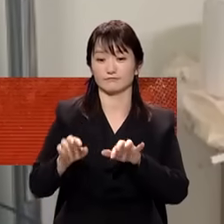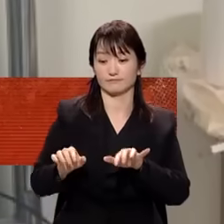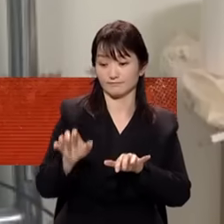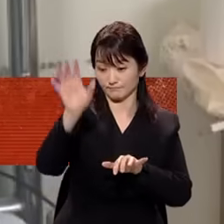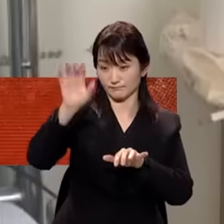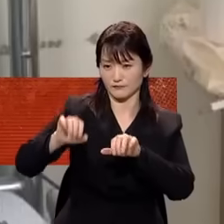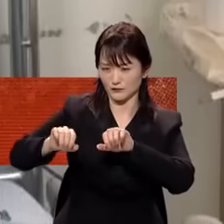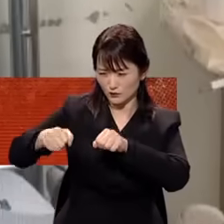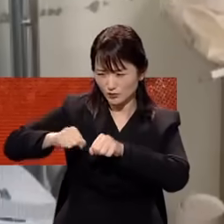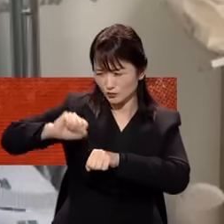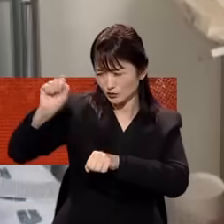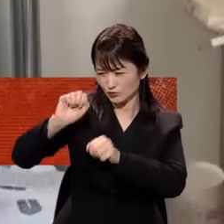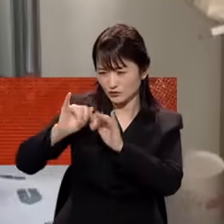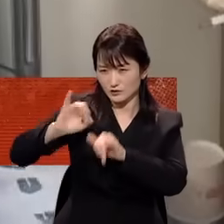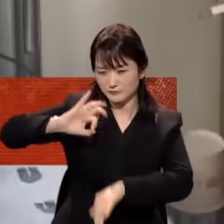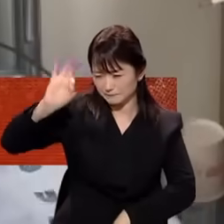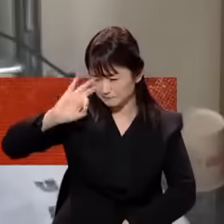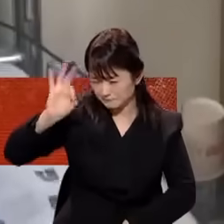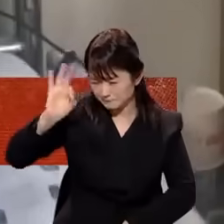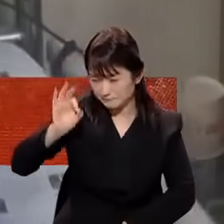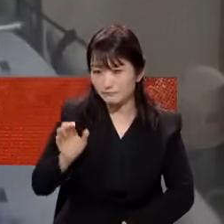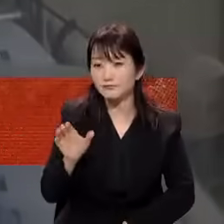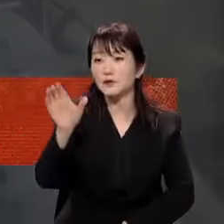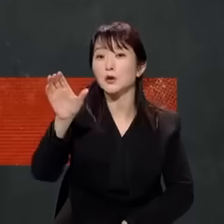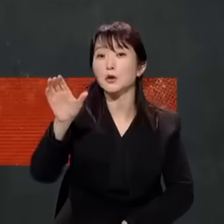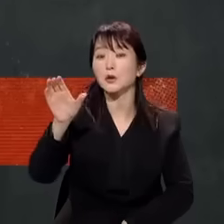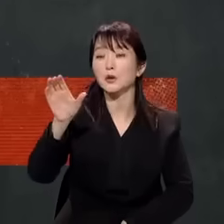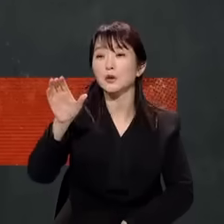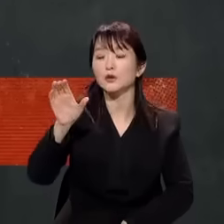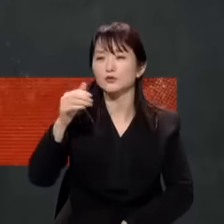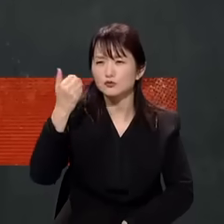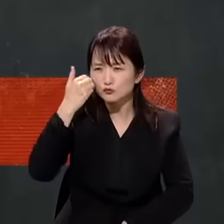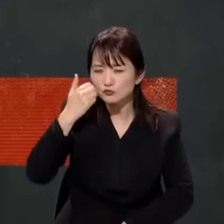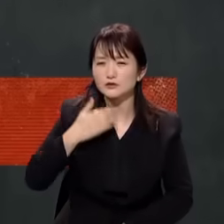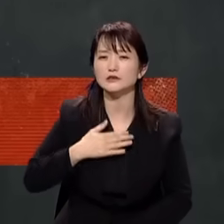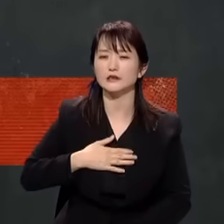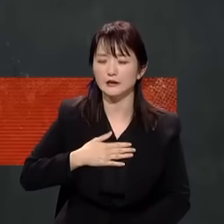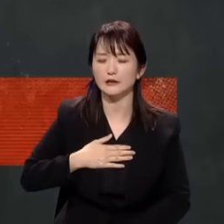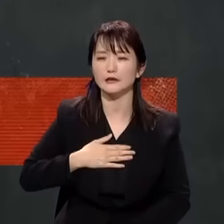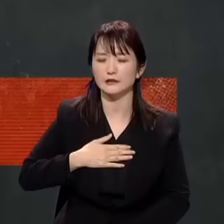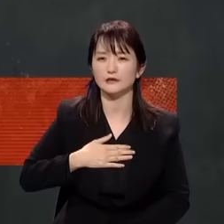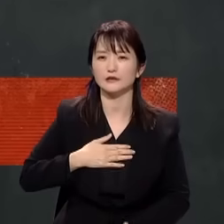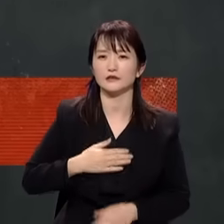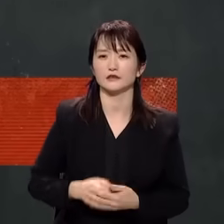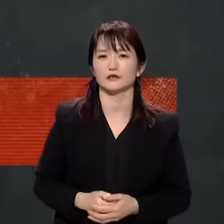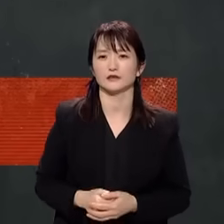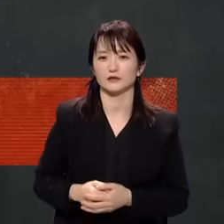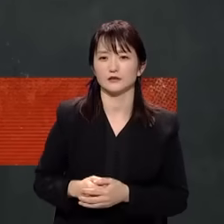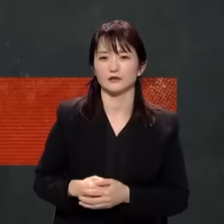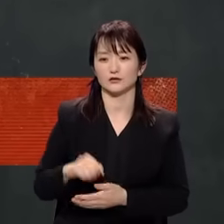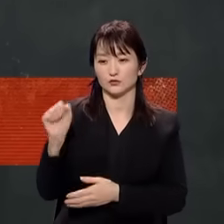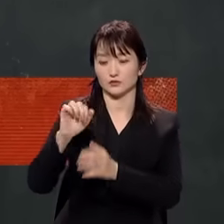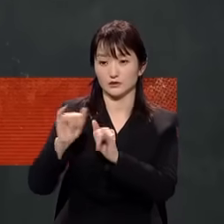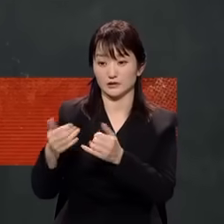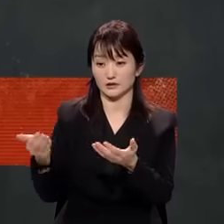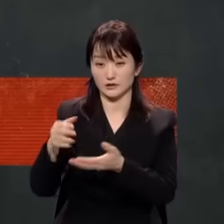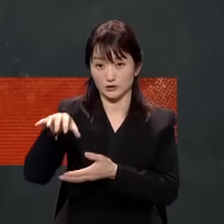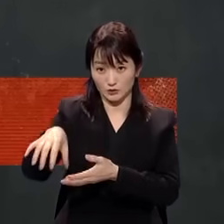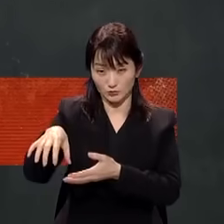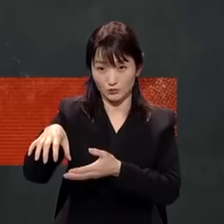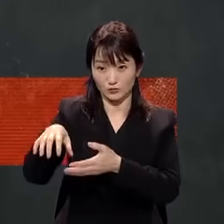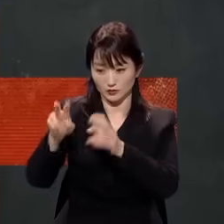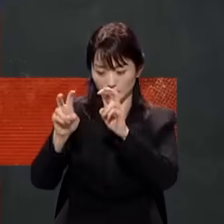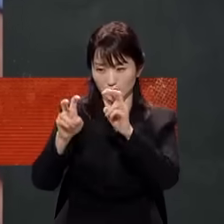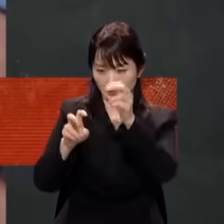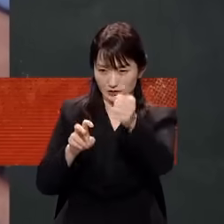오토바이 운전자를 찾는 글을 올렸는데요. 다행히 얼마 안 가서 알아보는 사람들이 나타나면서 운전자가 일하던 퀵 배달업체 사장과